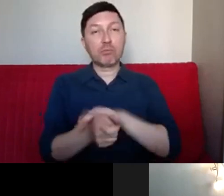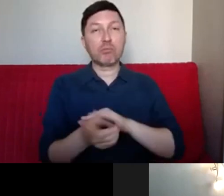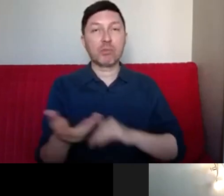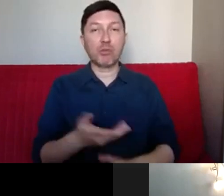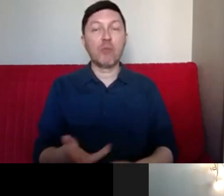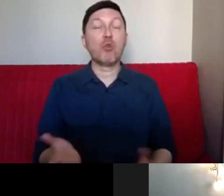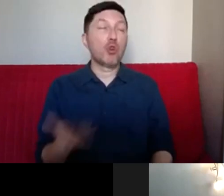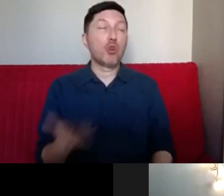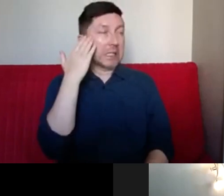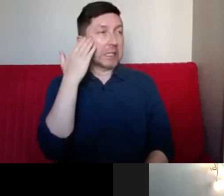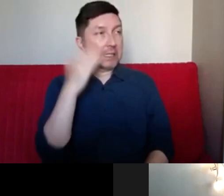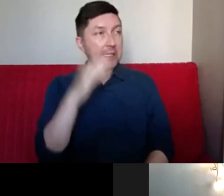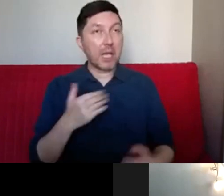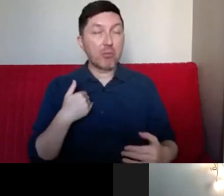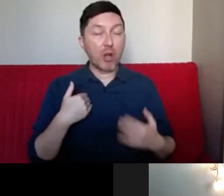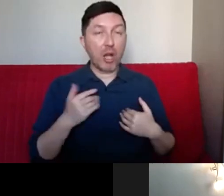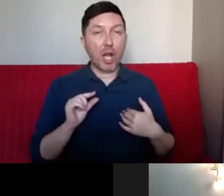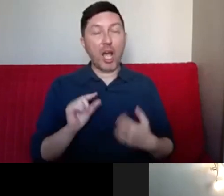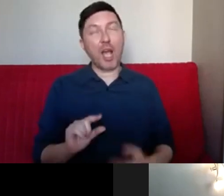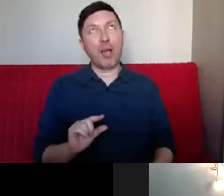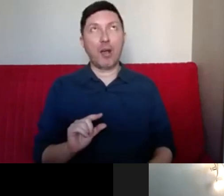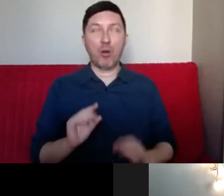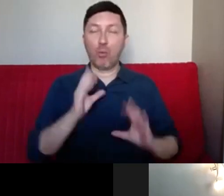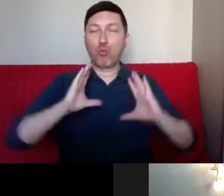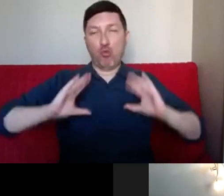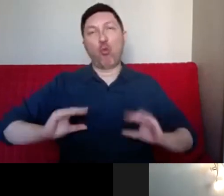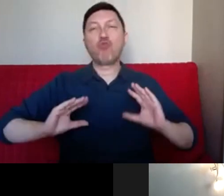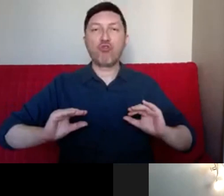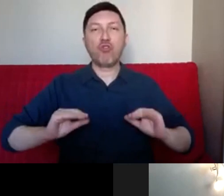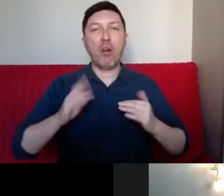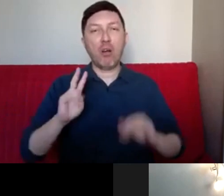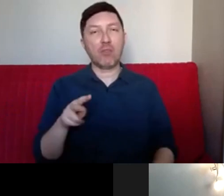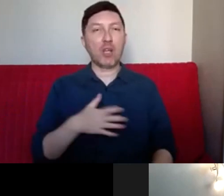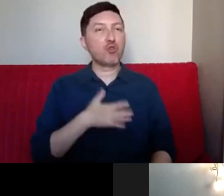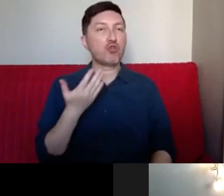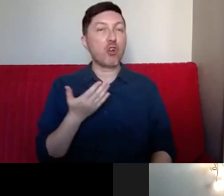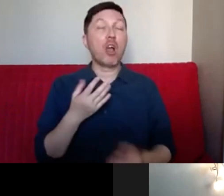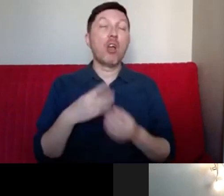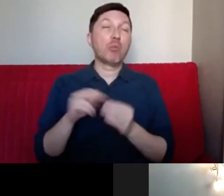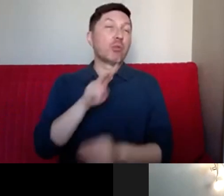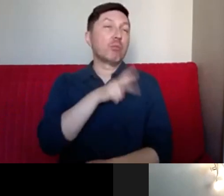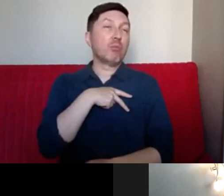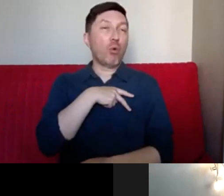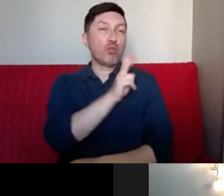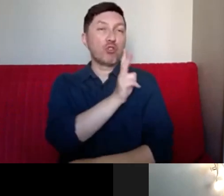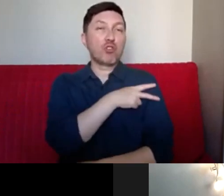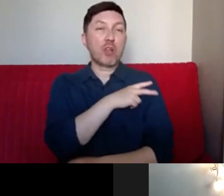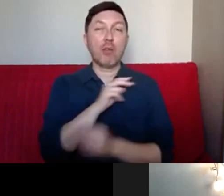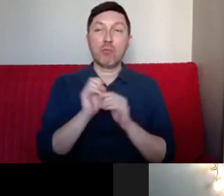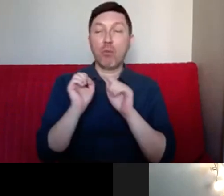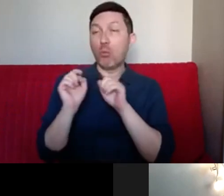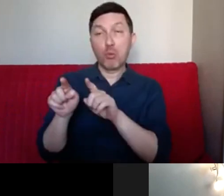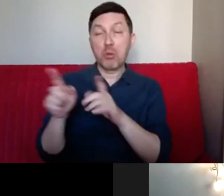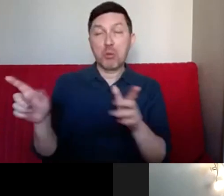vraiment conscience que je suis dans un monde un peu idéal là-dessus. Et en plus de ça, mon chef, la partie handicap, lui, il a compris tout à fait